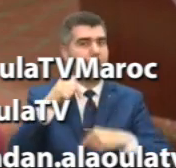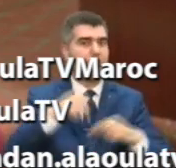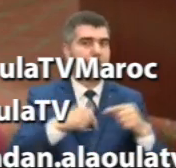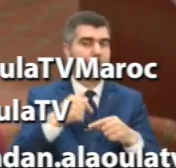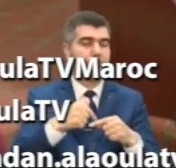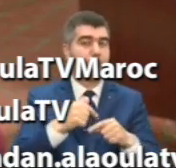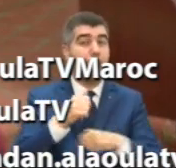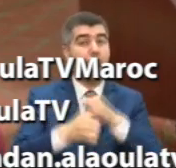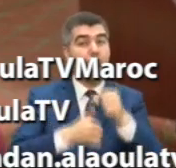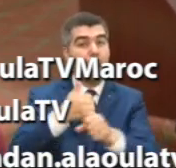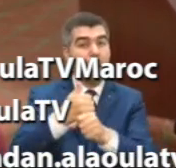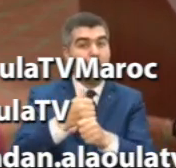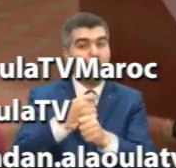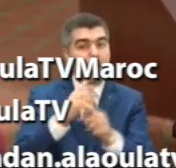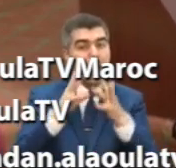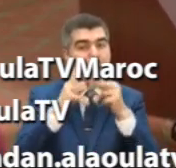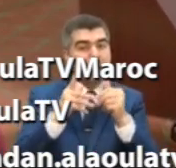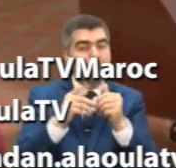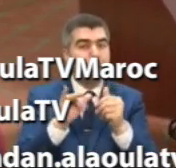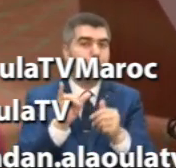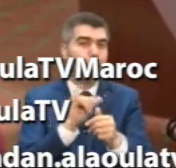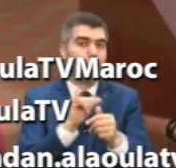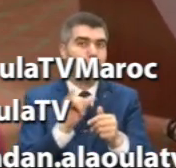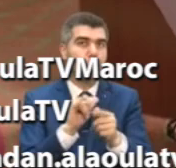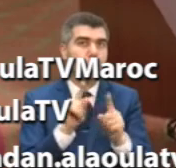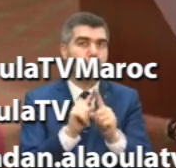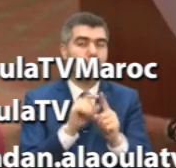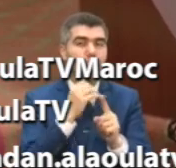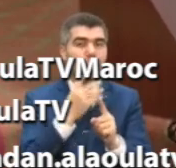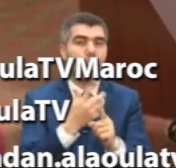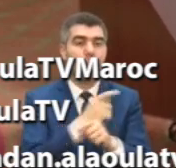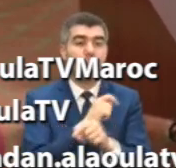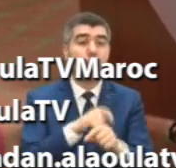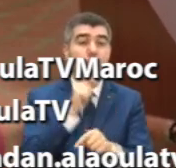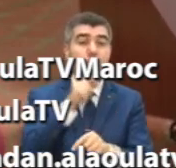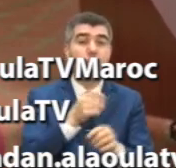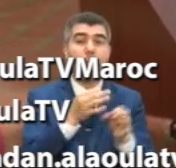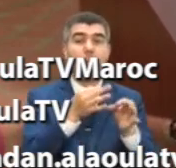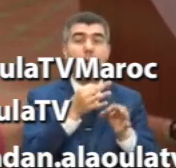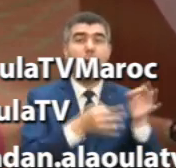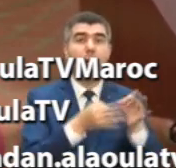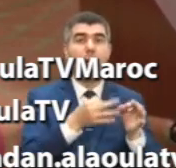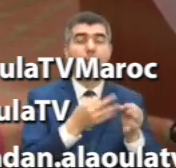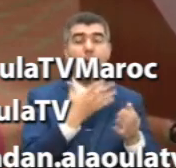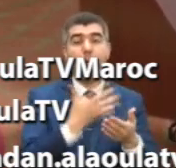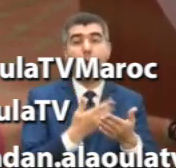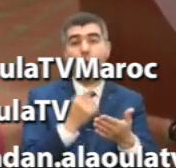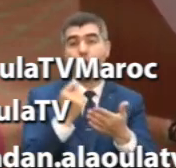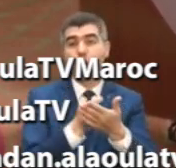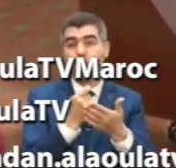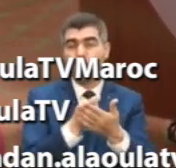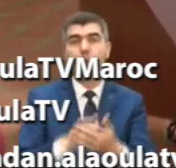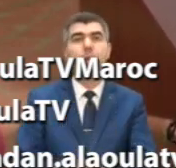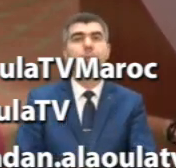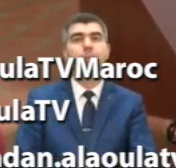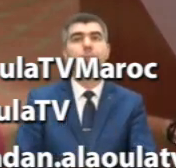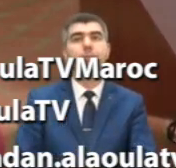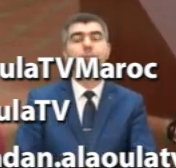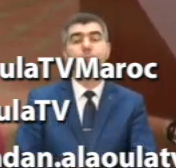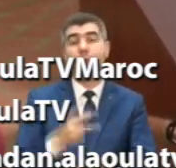يمكن لنا أن تكون الإحصائيات المتعلقة بالعقوبات التأديبية والجنائية الصادرة في حق السادة العدول